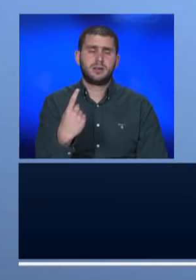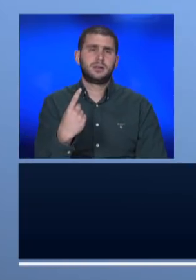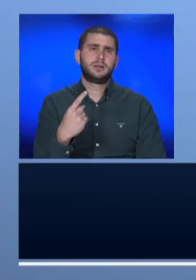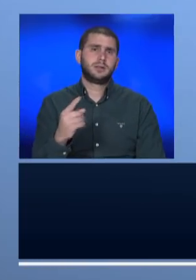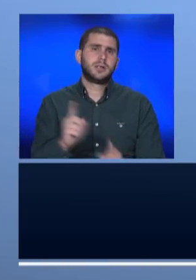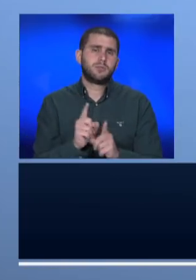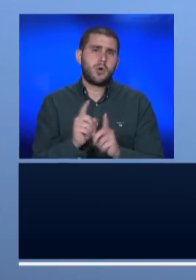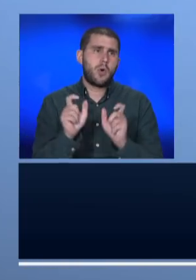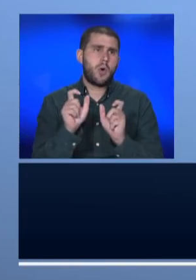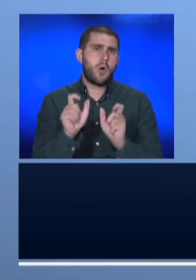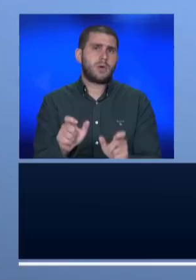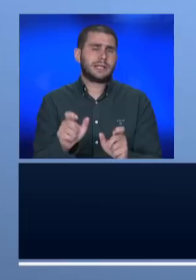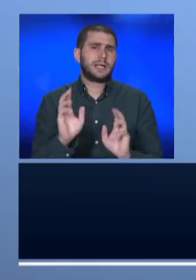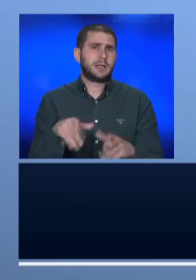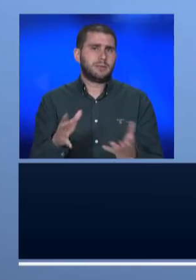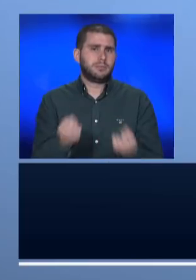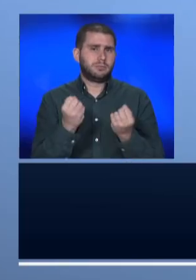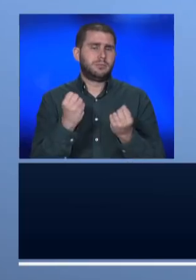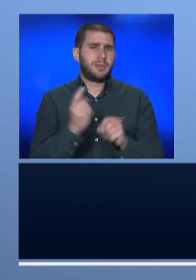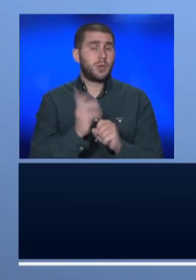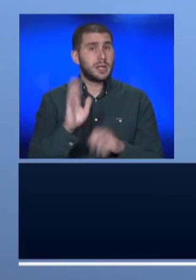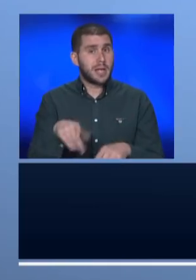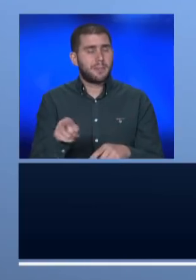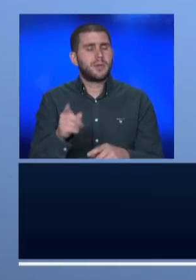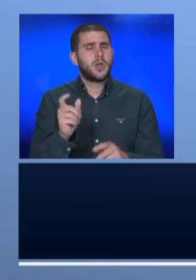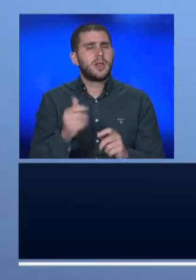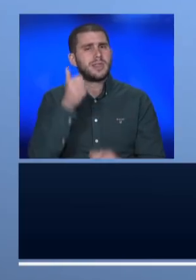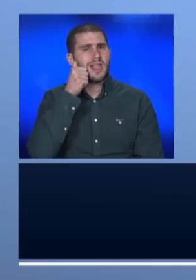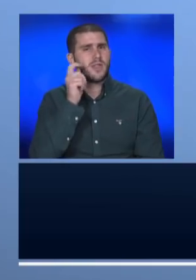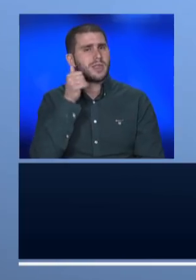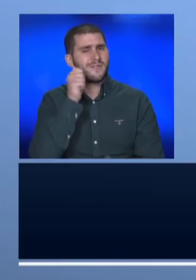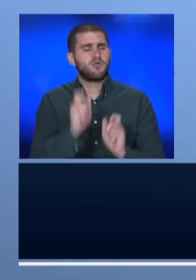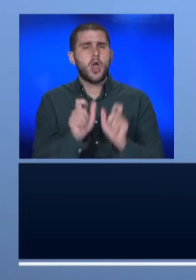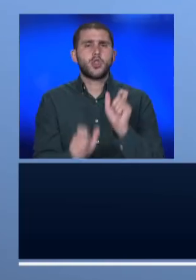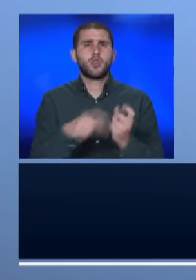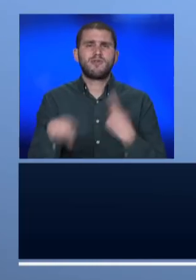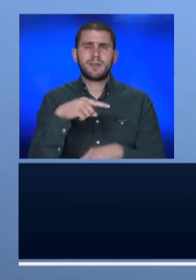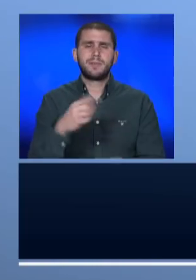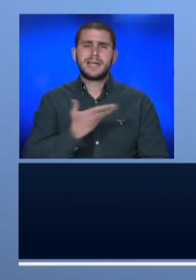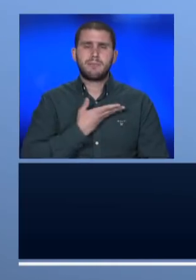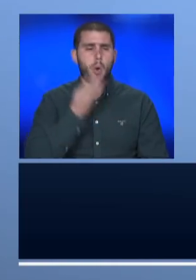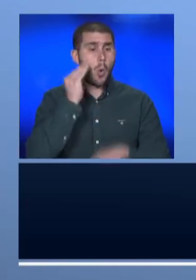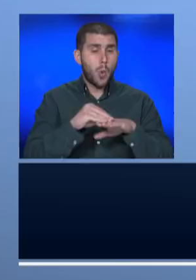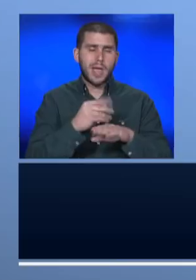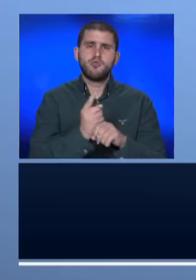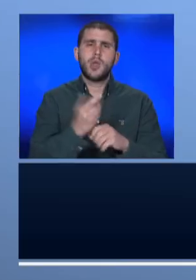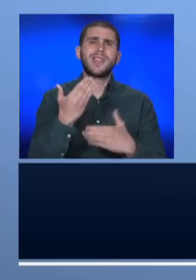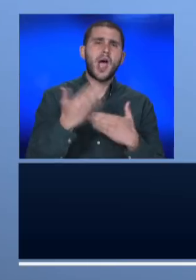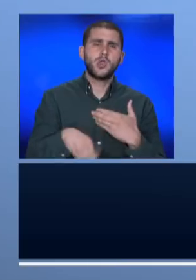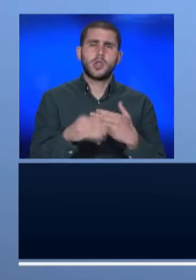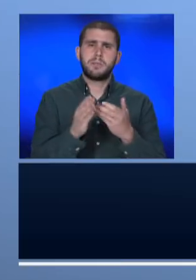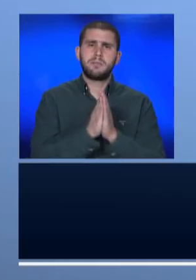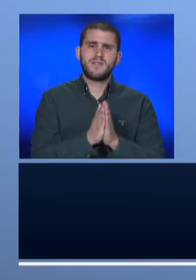האלה. הטלפונים של התושבים כאן, בטלפונים שלהם התקבלה ההודעה ממש בשניות האחרונות, נא